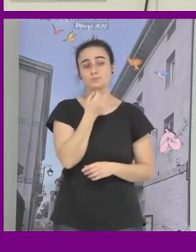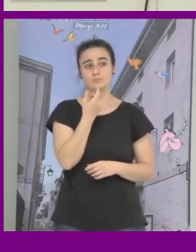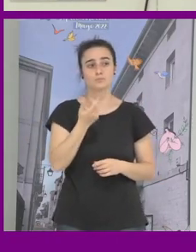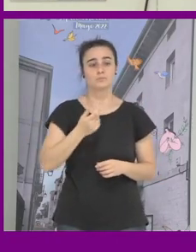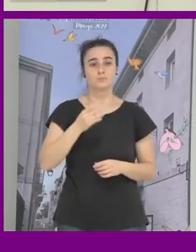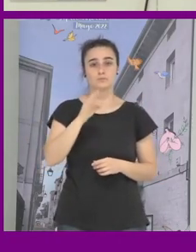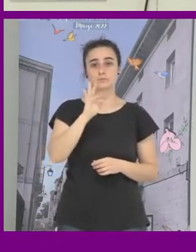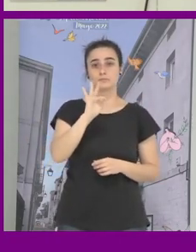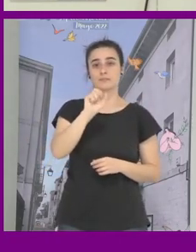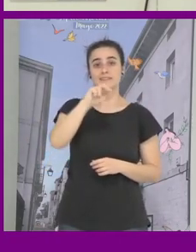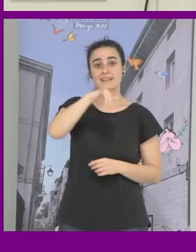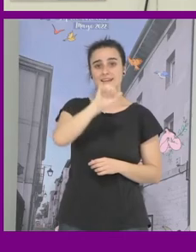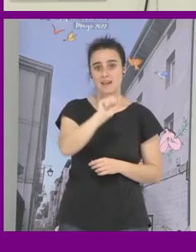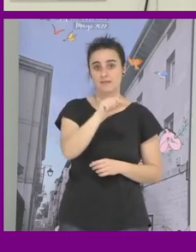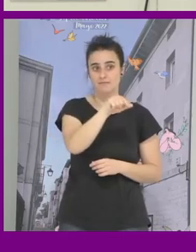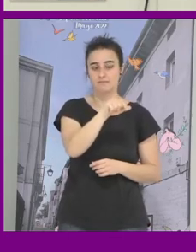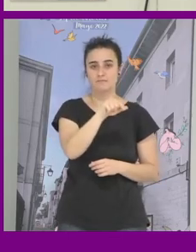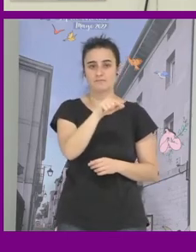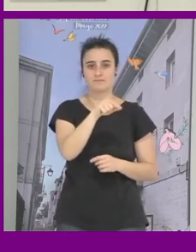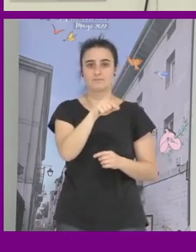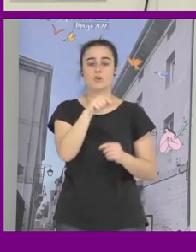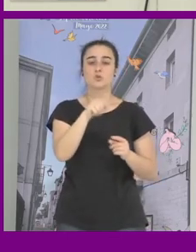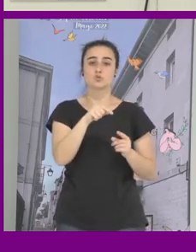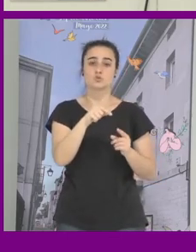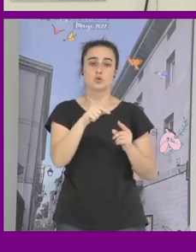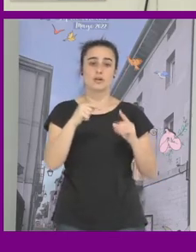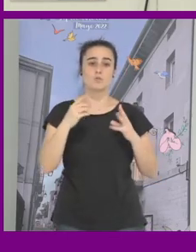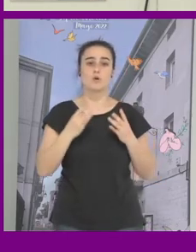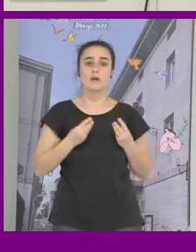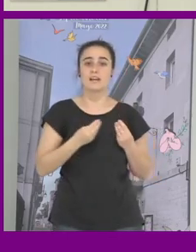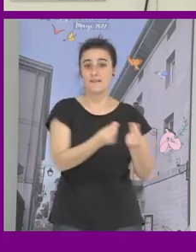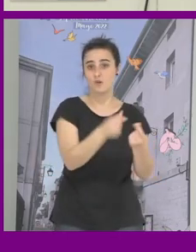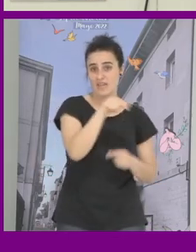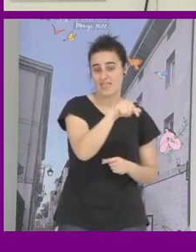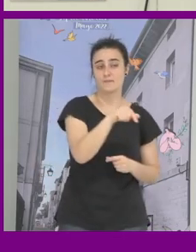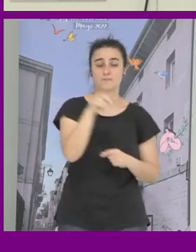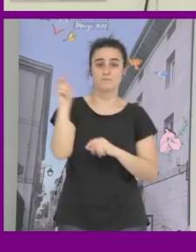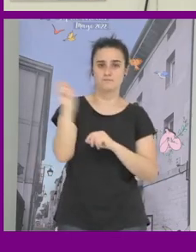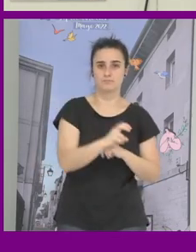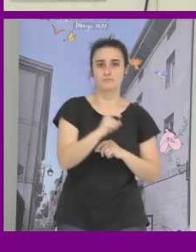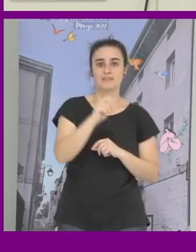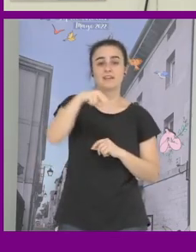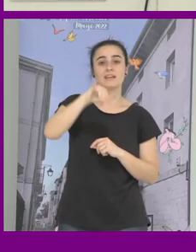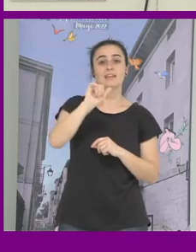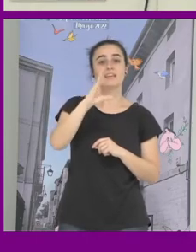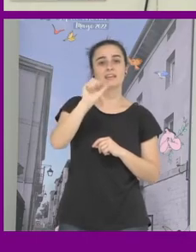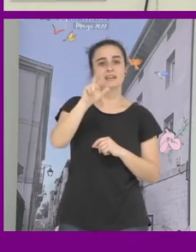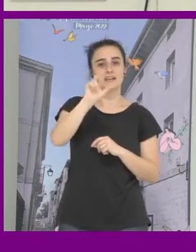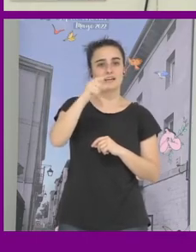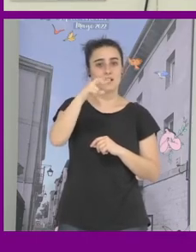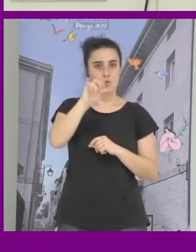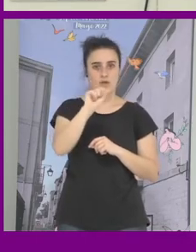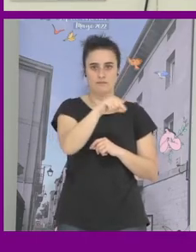Tania izeneko emakume bat errefusiatua da, Nikaraguakoa, etorkina, eta berak azaltzen du nola